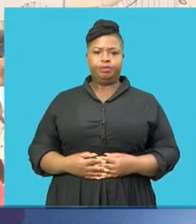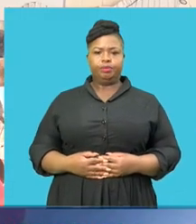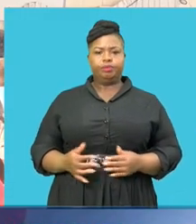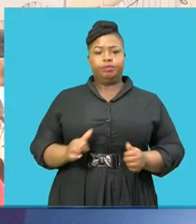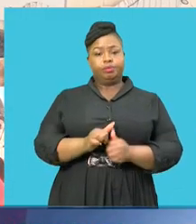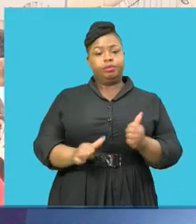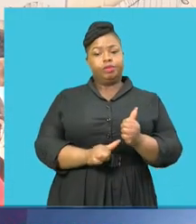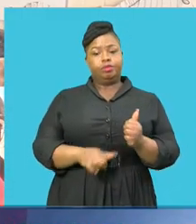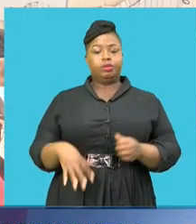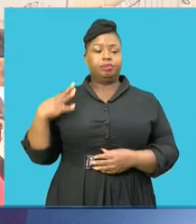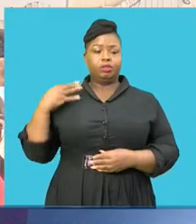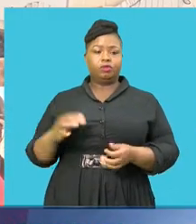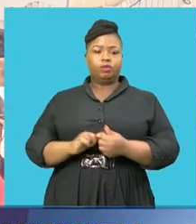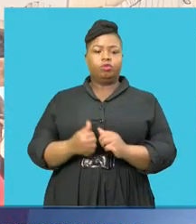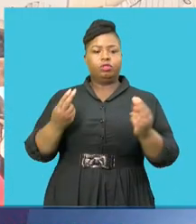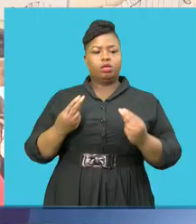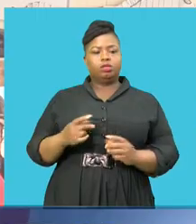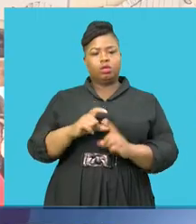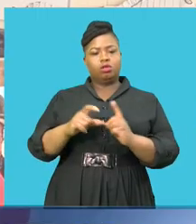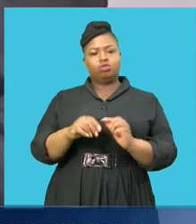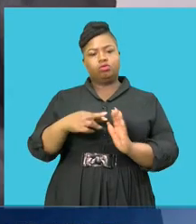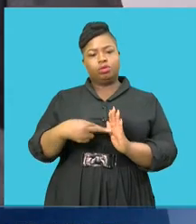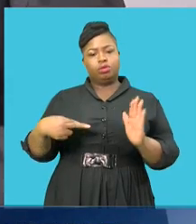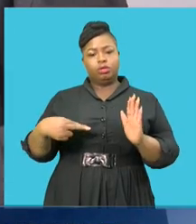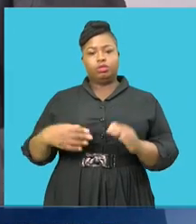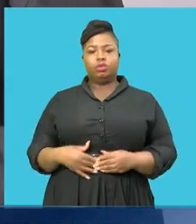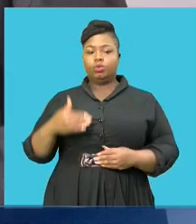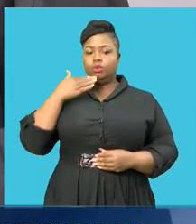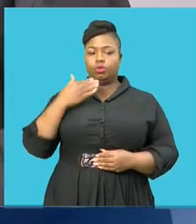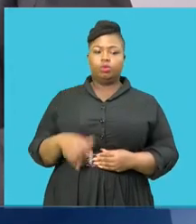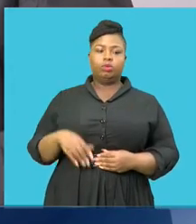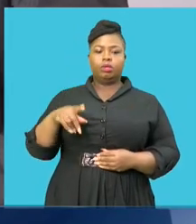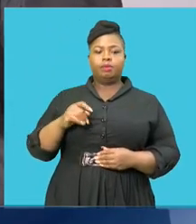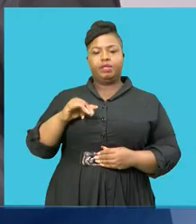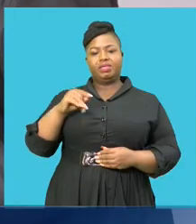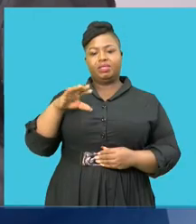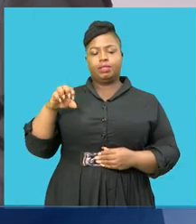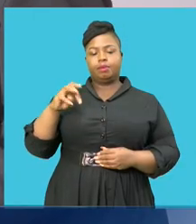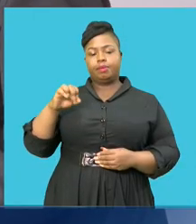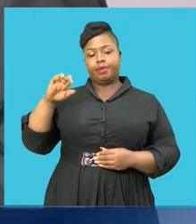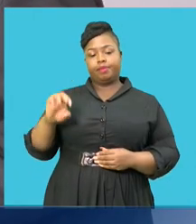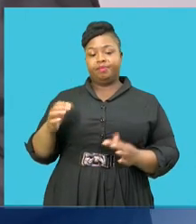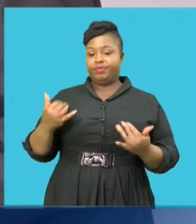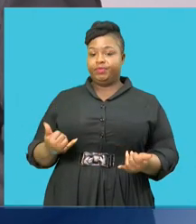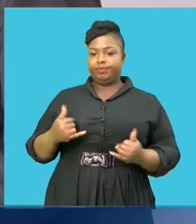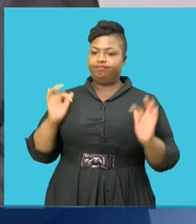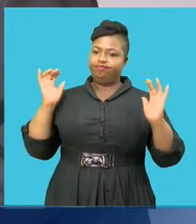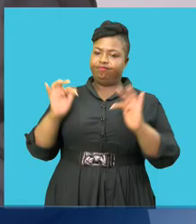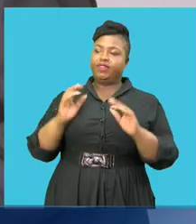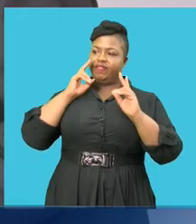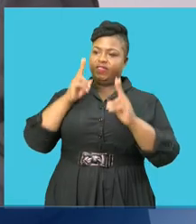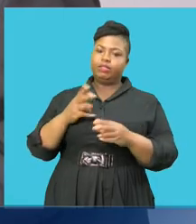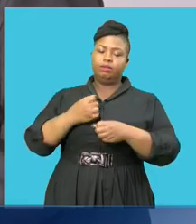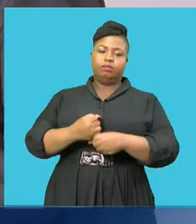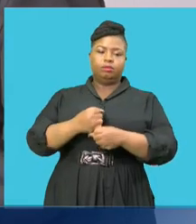Uyisekela likaNgqongqoshe wezemidlalo, amaciko namasiko kuleli unkosazane uPeace Mabe namhlanje uhambele isikhungo